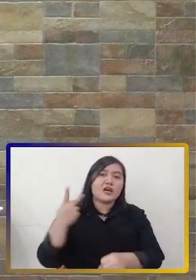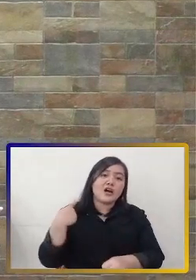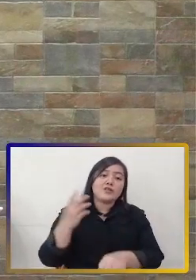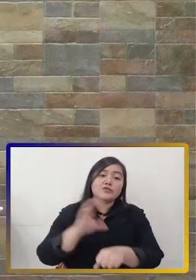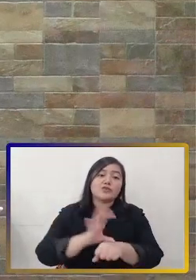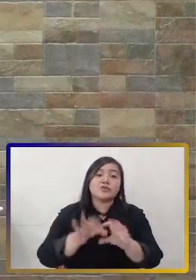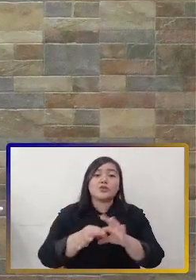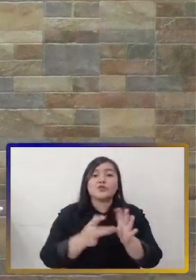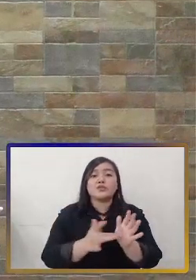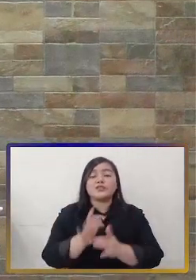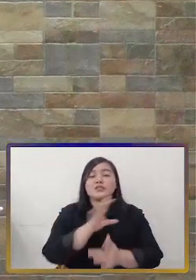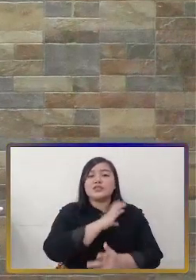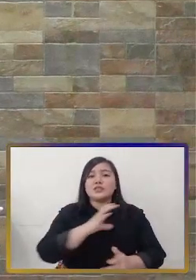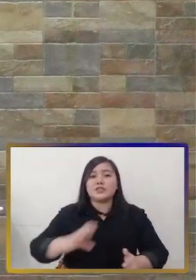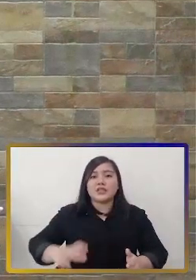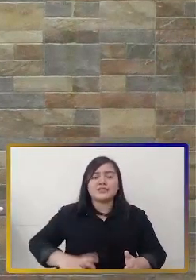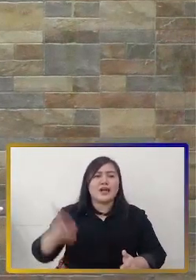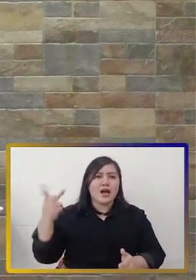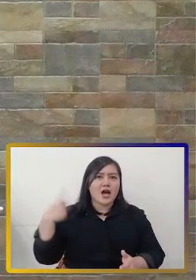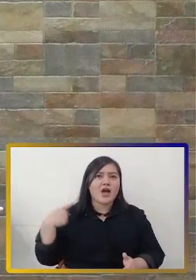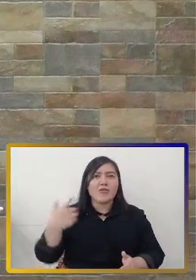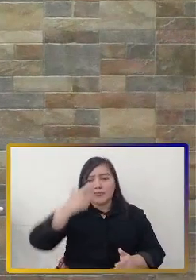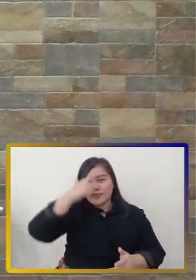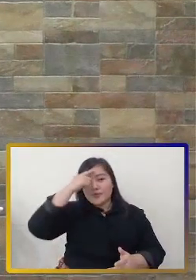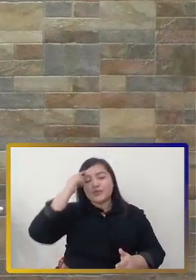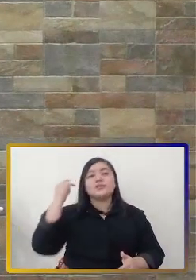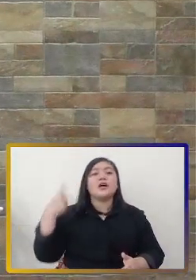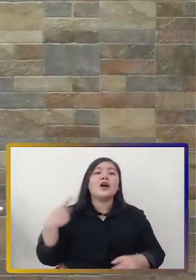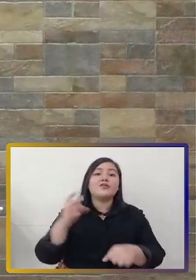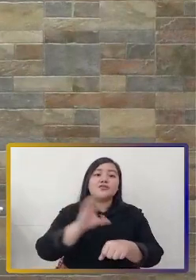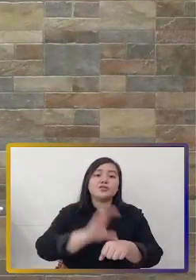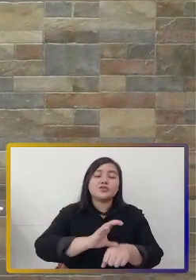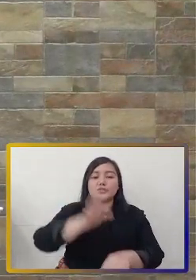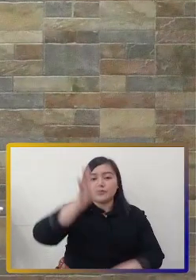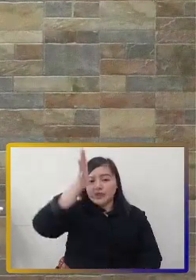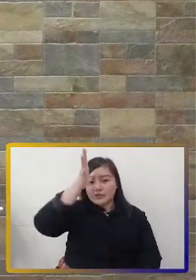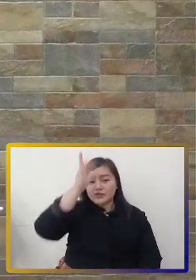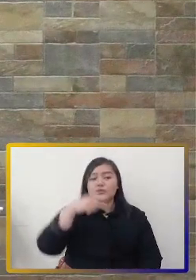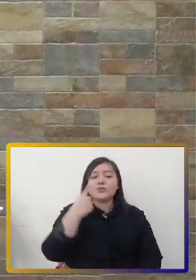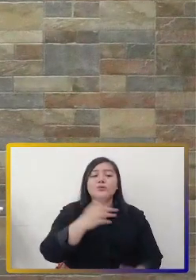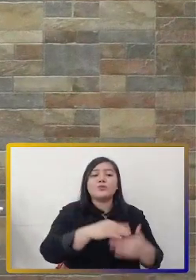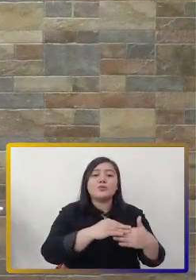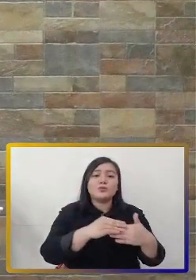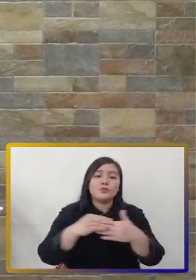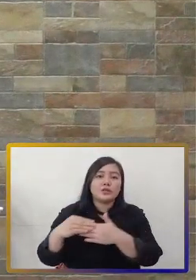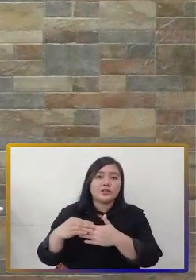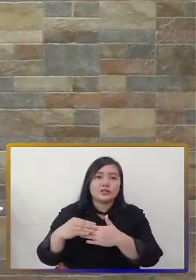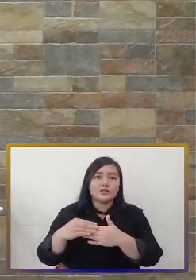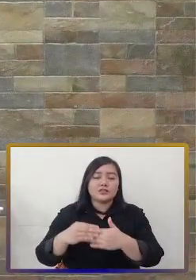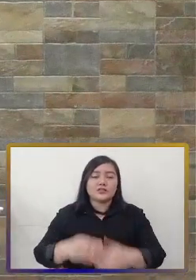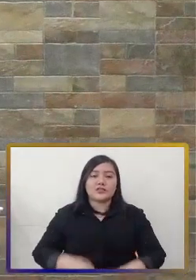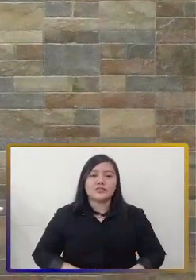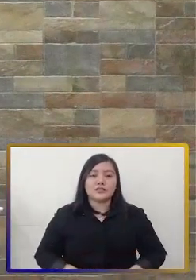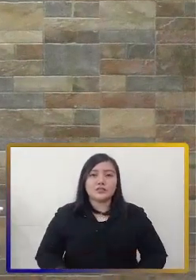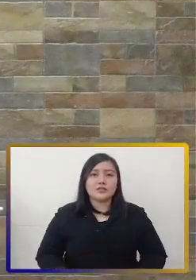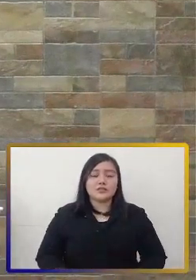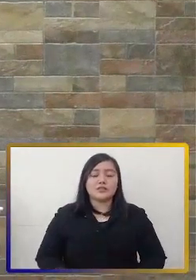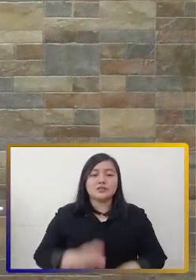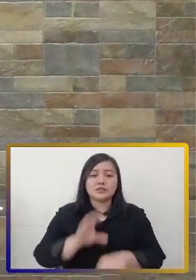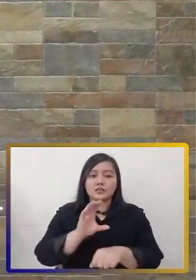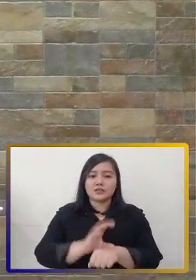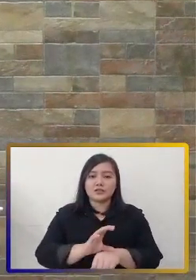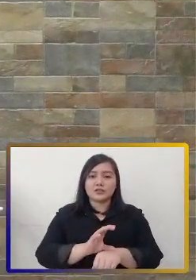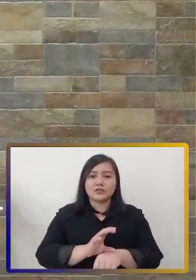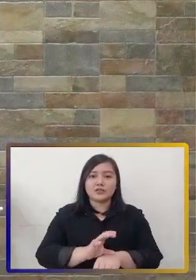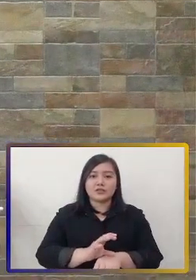sa kadahilanan ng mga church fathers na ito na namumuno sa mga itinalaga ng Diyos na manguna sa mga simbahan na